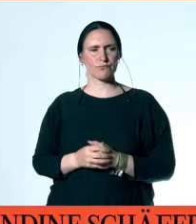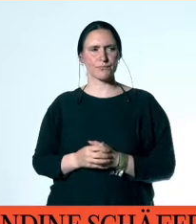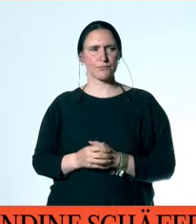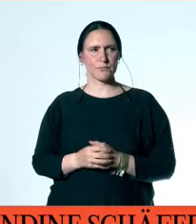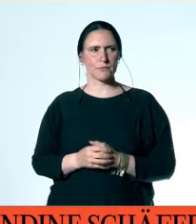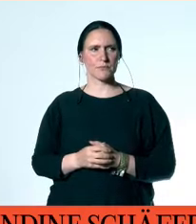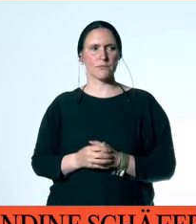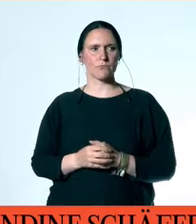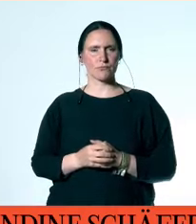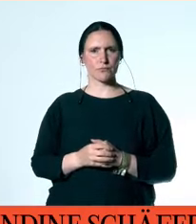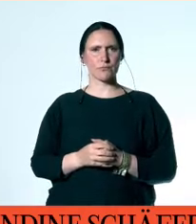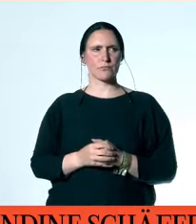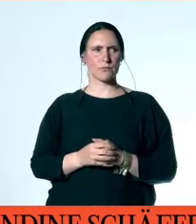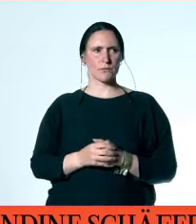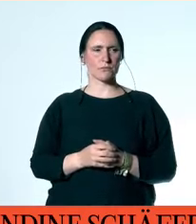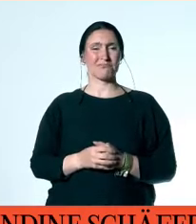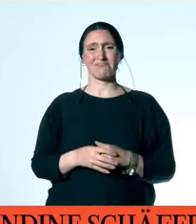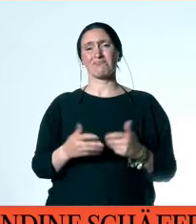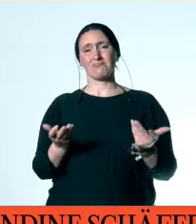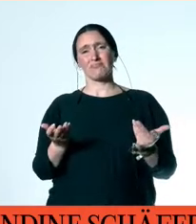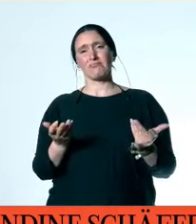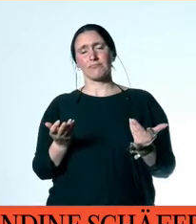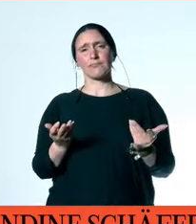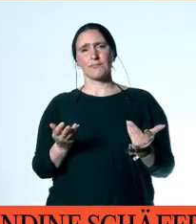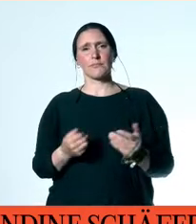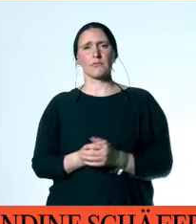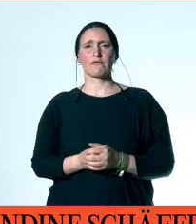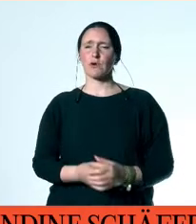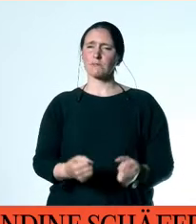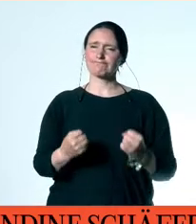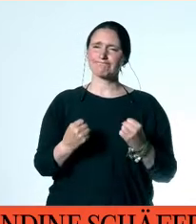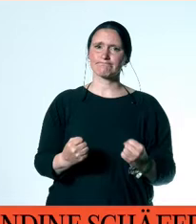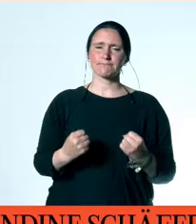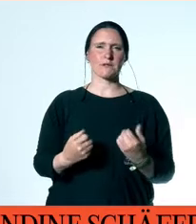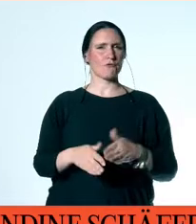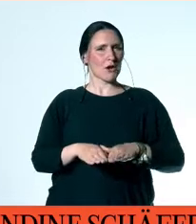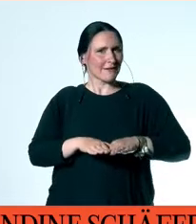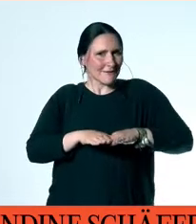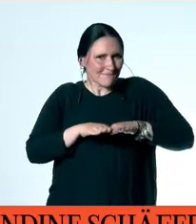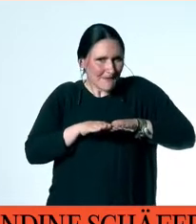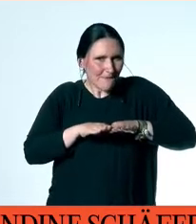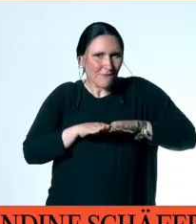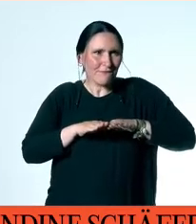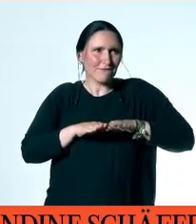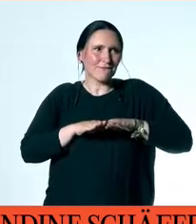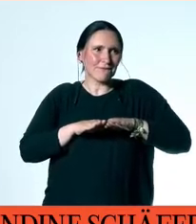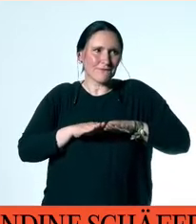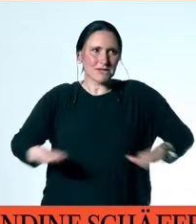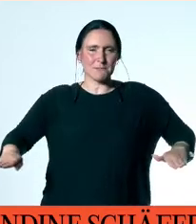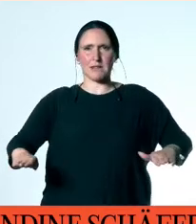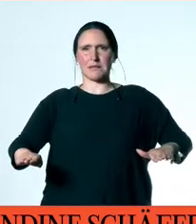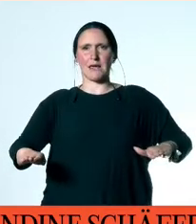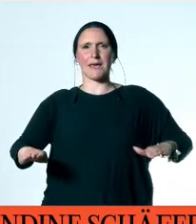I think fundamentally, though, Bassoic uses art to engage our communities. It's